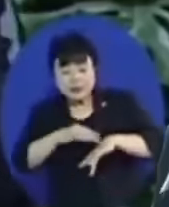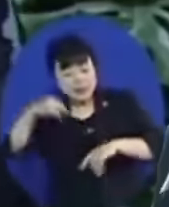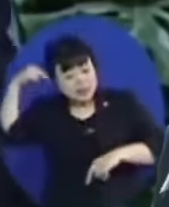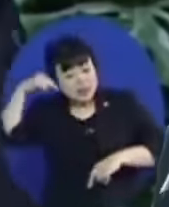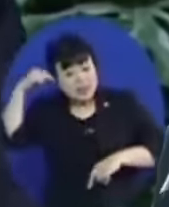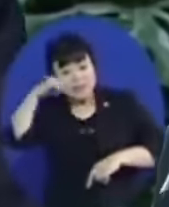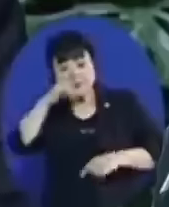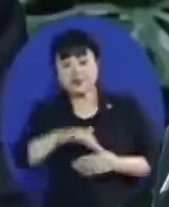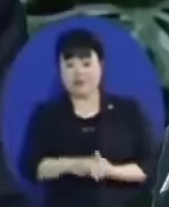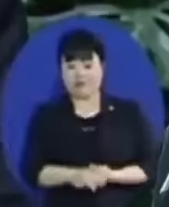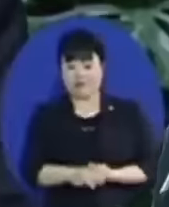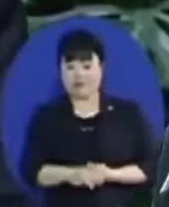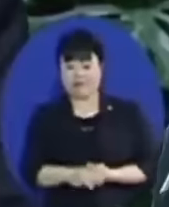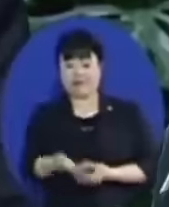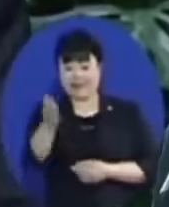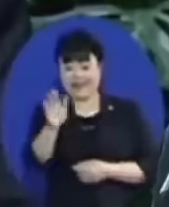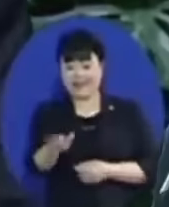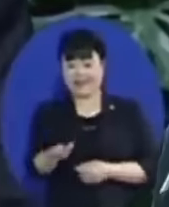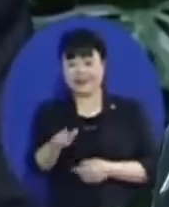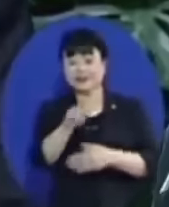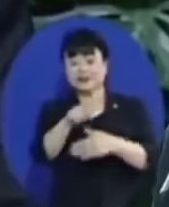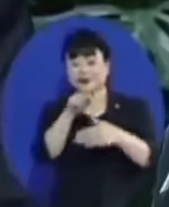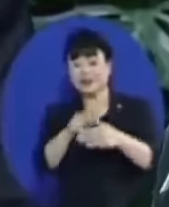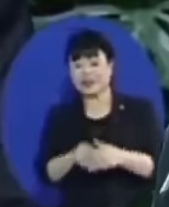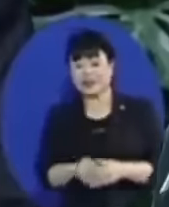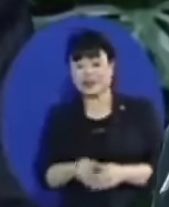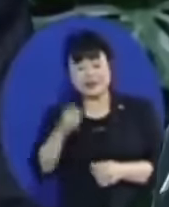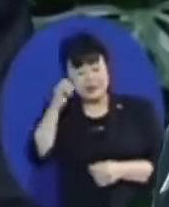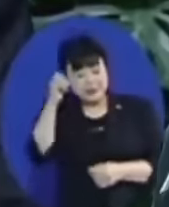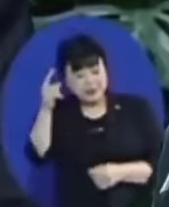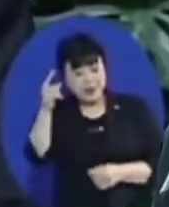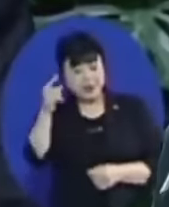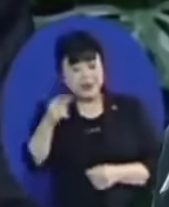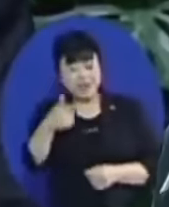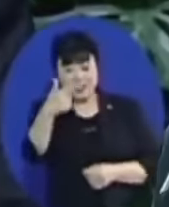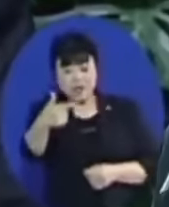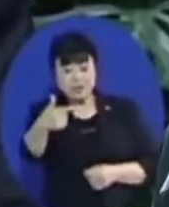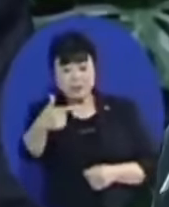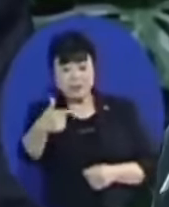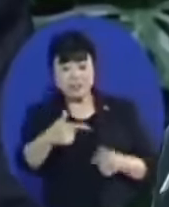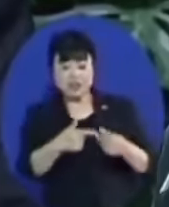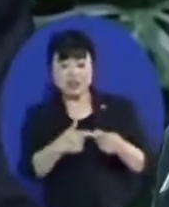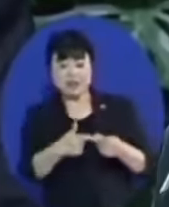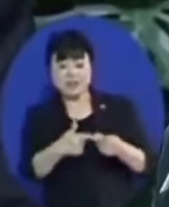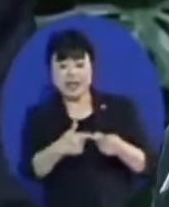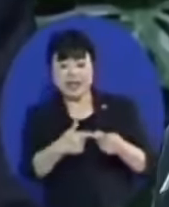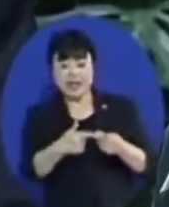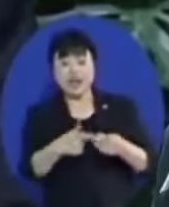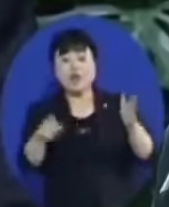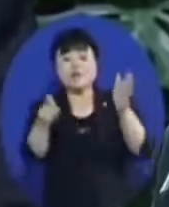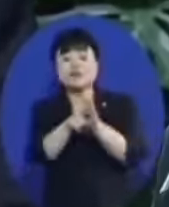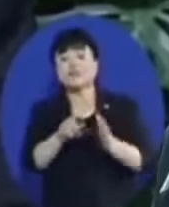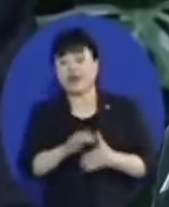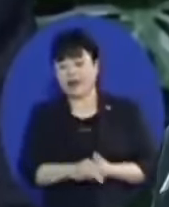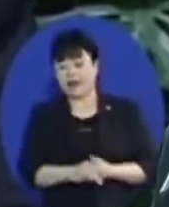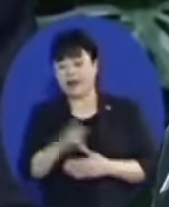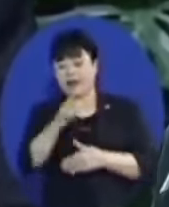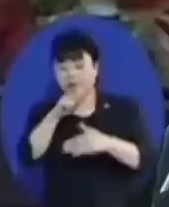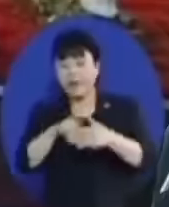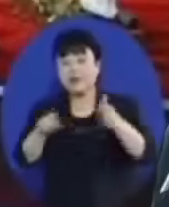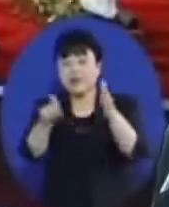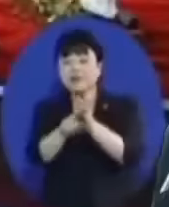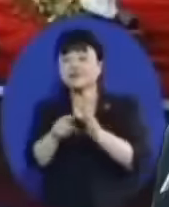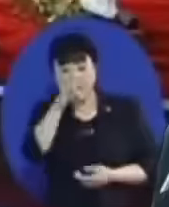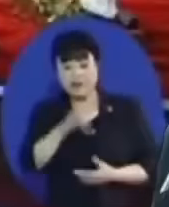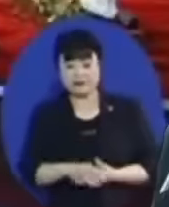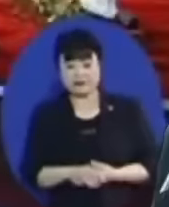만집니다. 그런데 그게 뛰어나서 6째 분에 가지고 있는 것이 믿음인 것입니다. 마음에 있는 믿음인